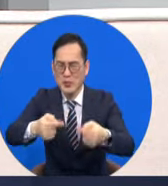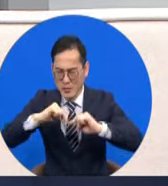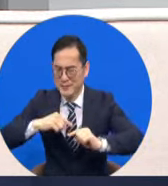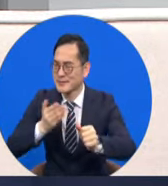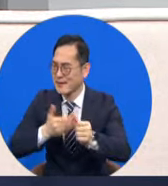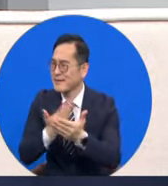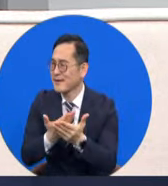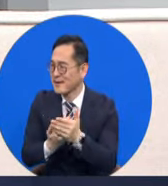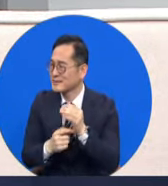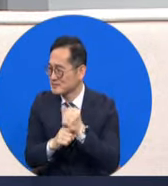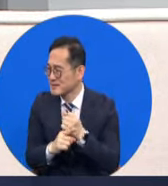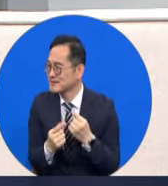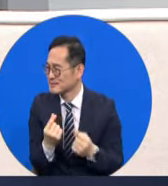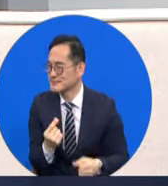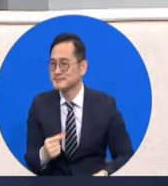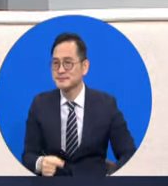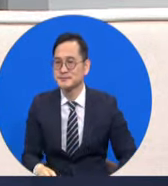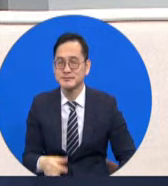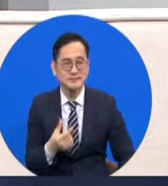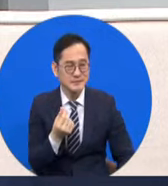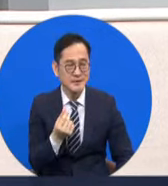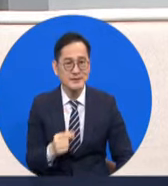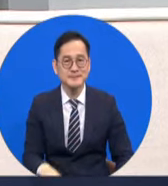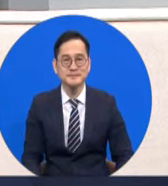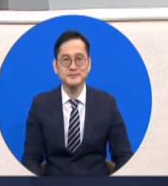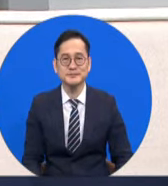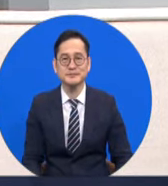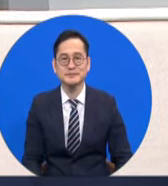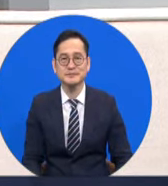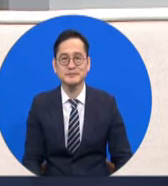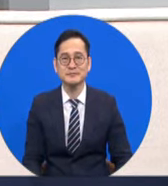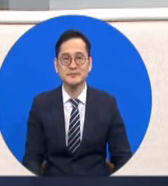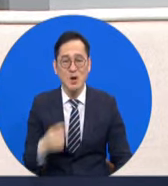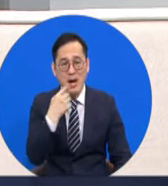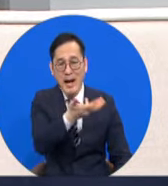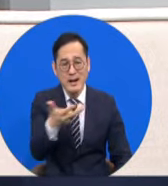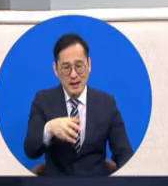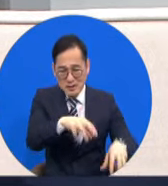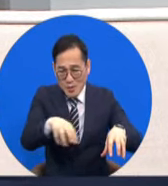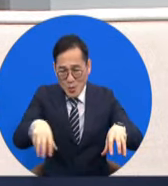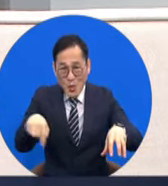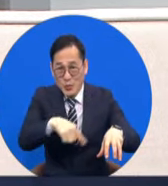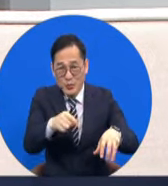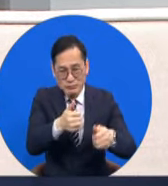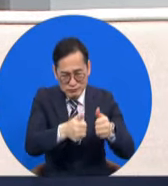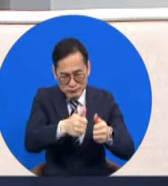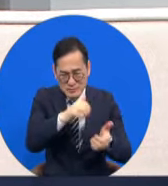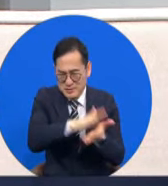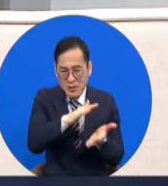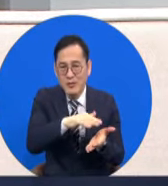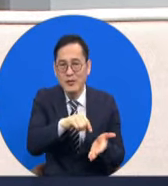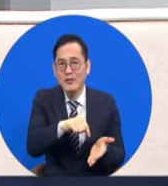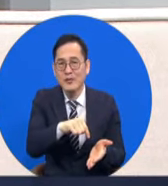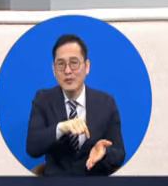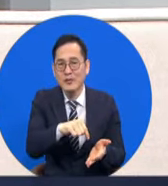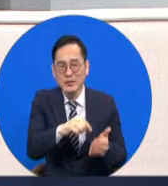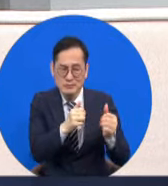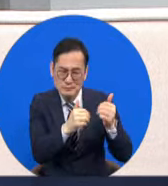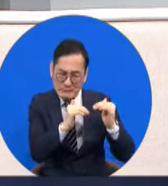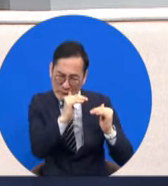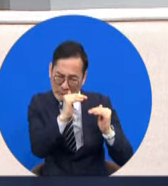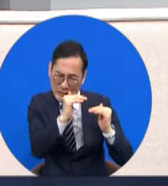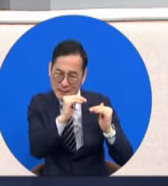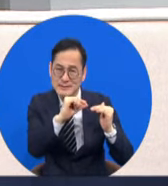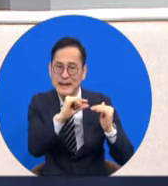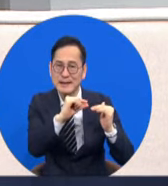워낙에 한강벨트 중심으로 해서 서울 수도권에도 초접전 지역이 굉장히 많습니다. 네. 이런 지역들은 아주 근소하게 결과가 갈릴 수